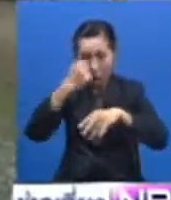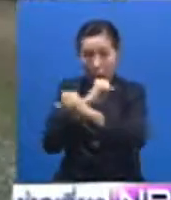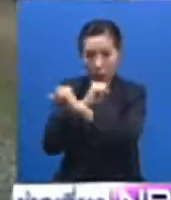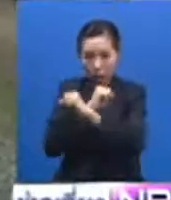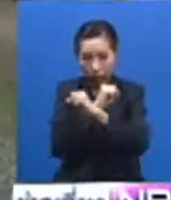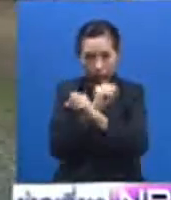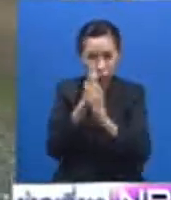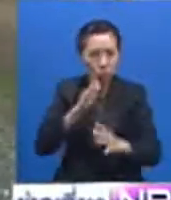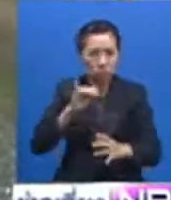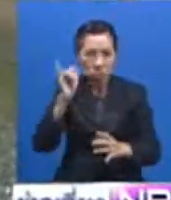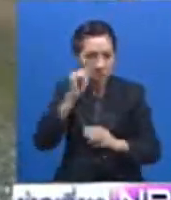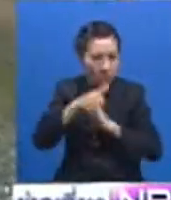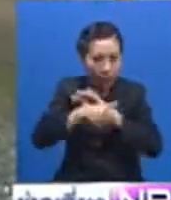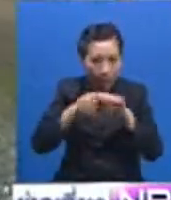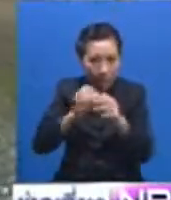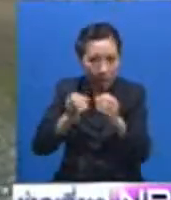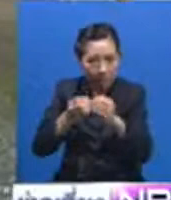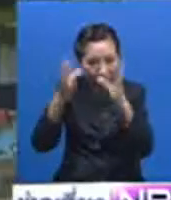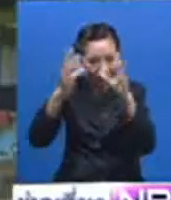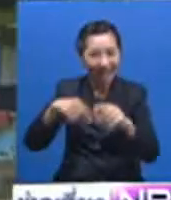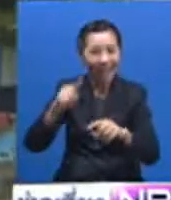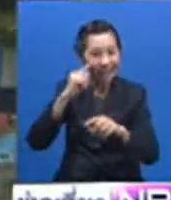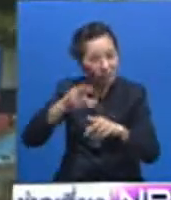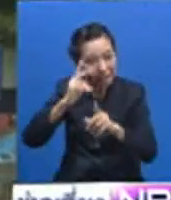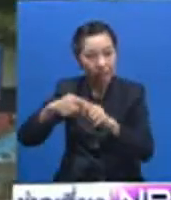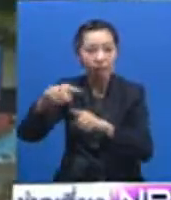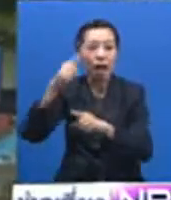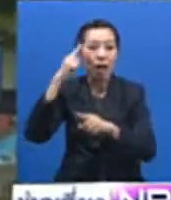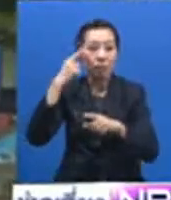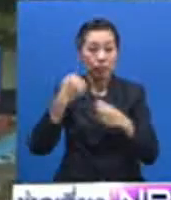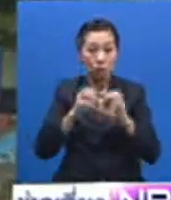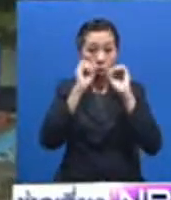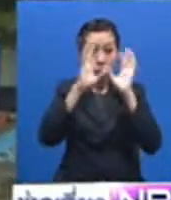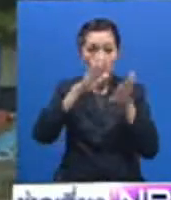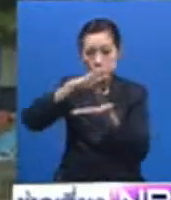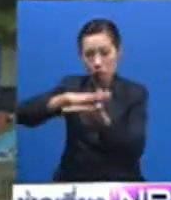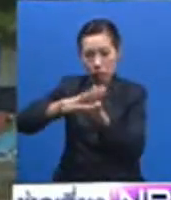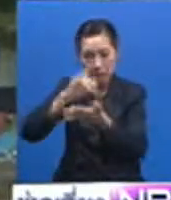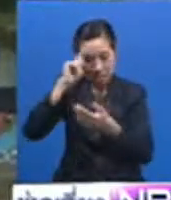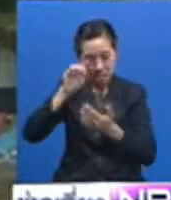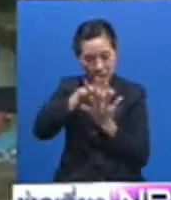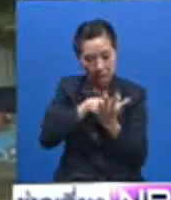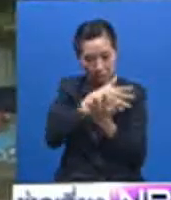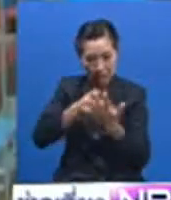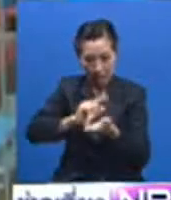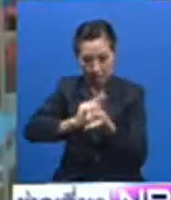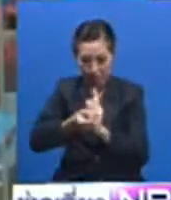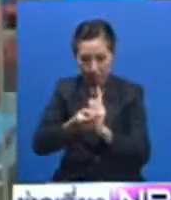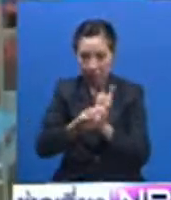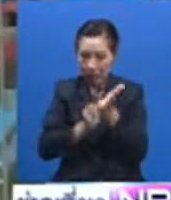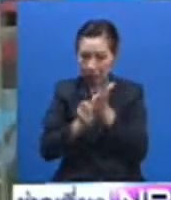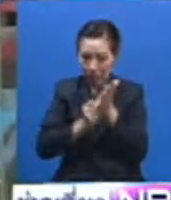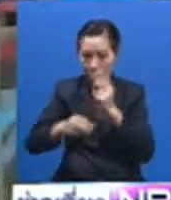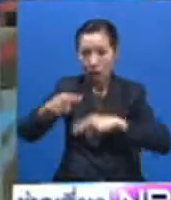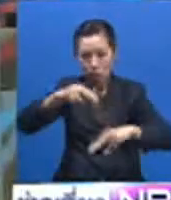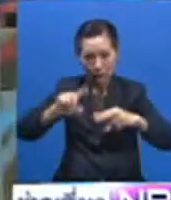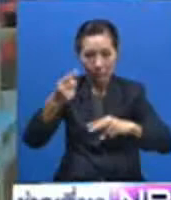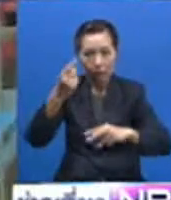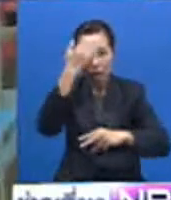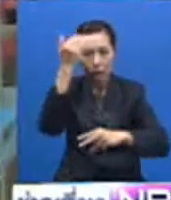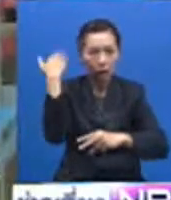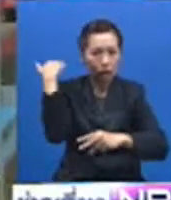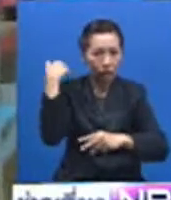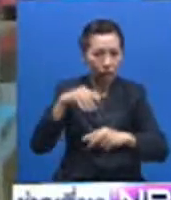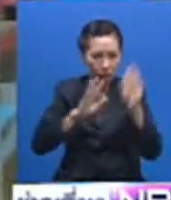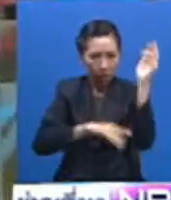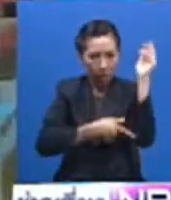เข้ามาก่อเหตุโดยเฉพาะการปรับแผนดูแลรักษาความปลอดภัยครูและโรงเรียนอย่างใกล้ชิดหลังเกิดเหตุคนร้ายลอบวางเพลิงเผาโรง